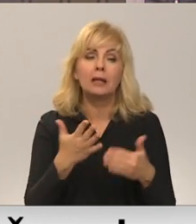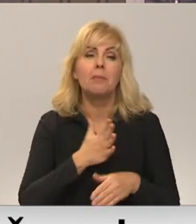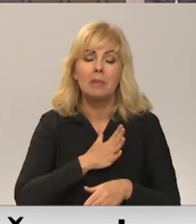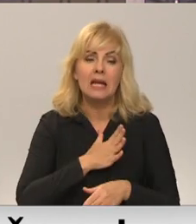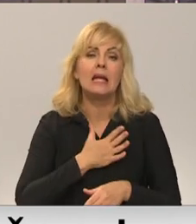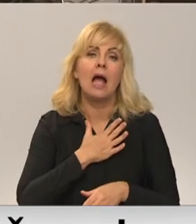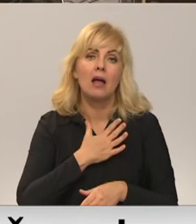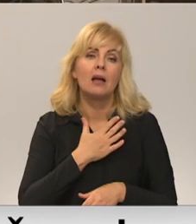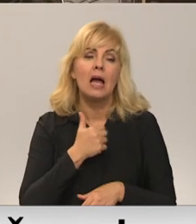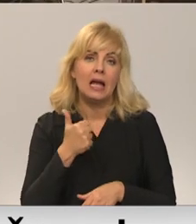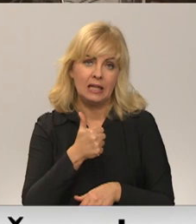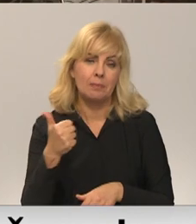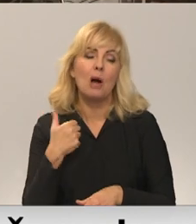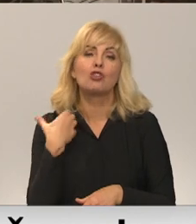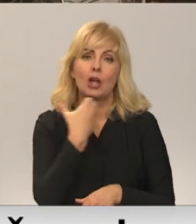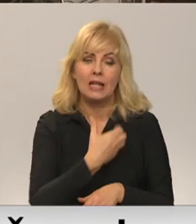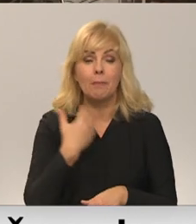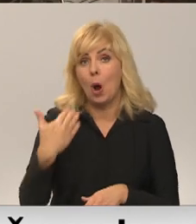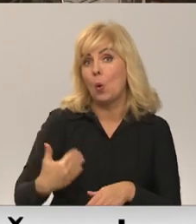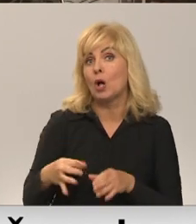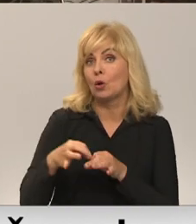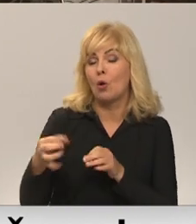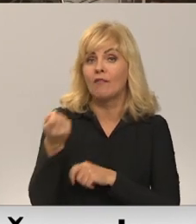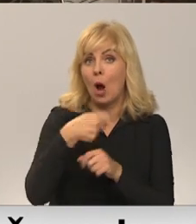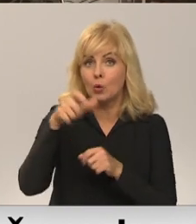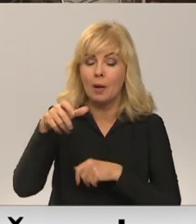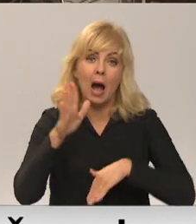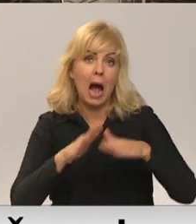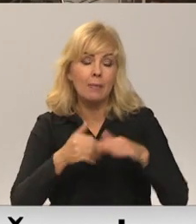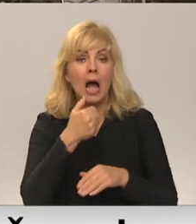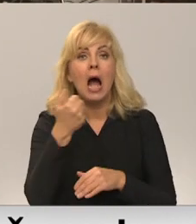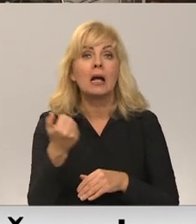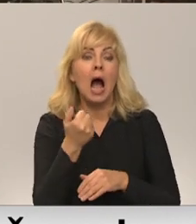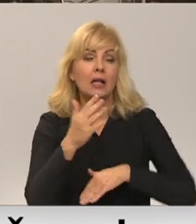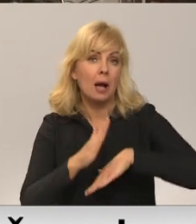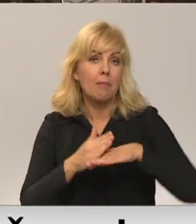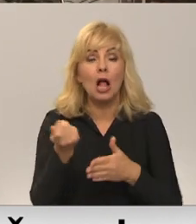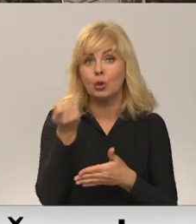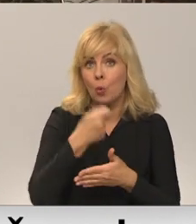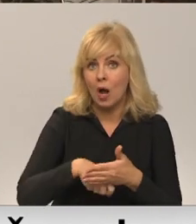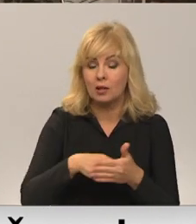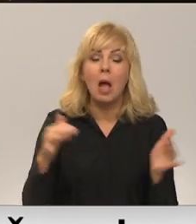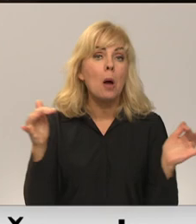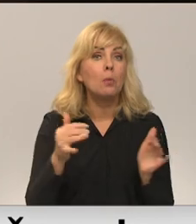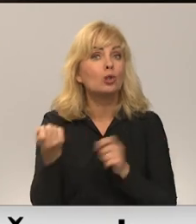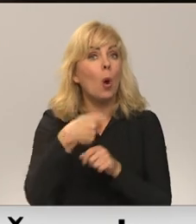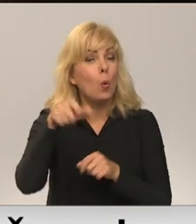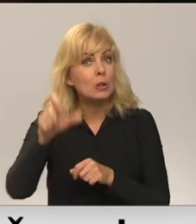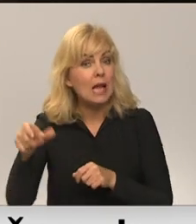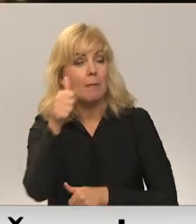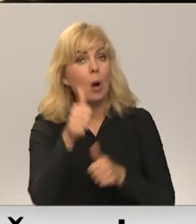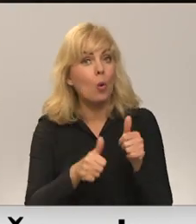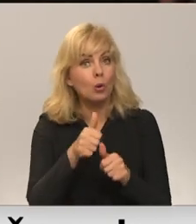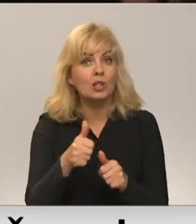nepieciešama. Uz Kuldīgas novada uzņēmēju un amatnieku gadbalvas noslēgumu pulcējās tie uzņēmēji, kurus